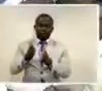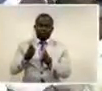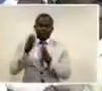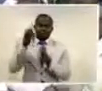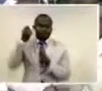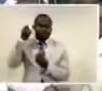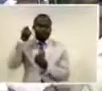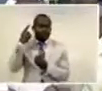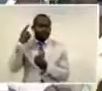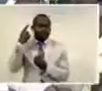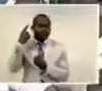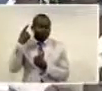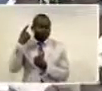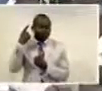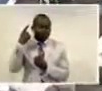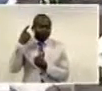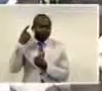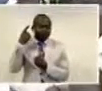wabyumvise